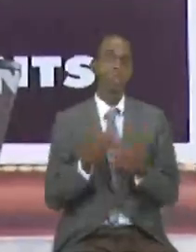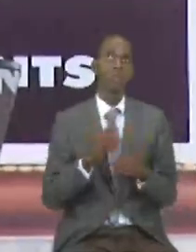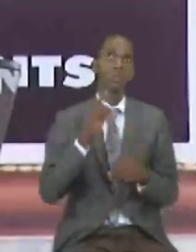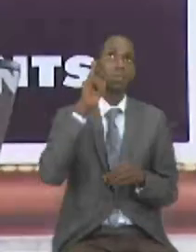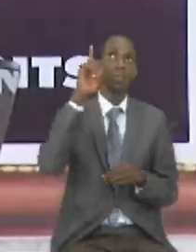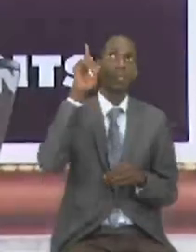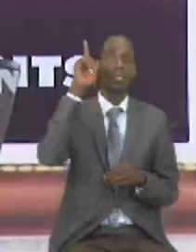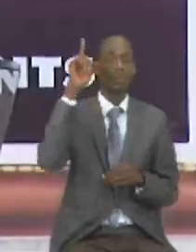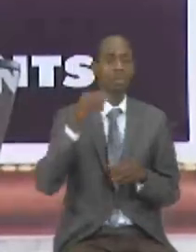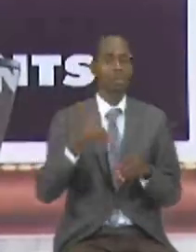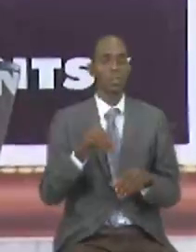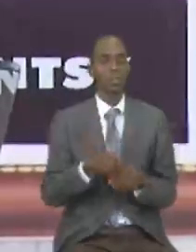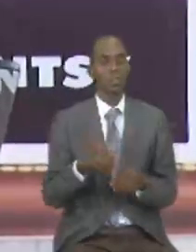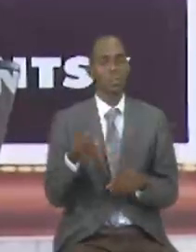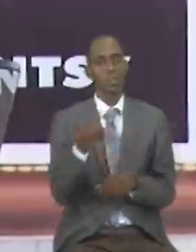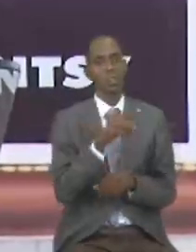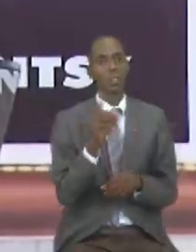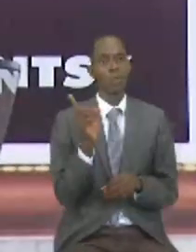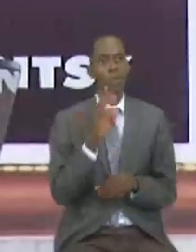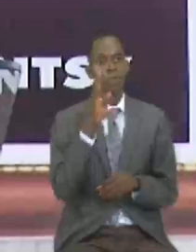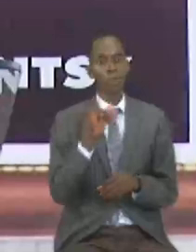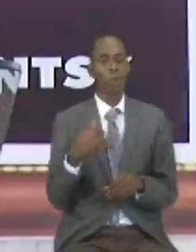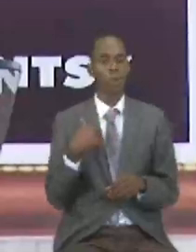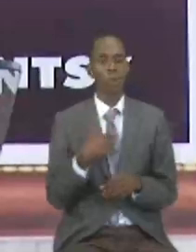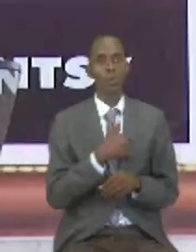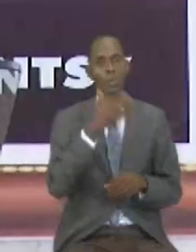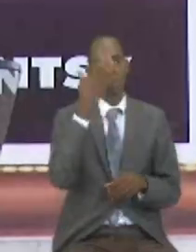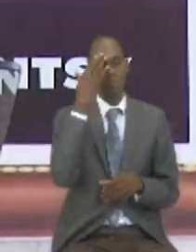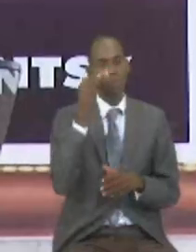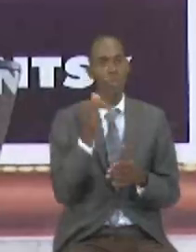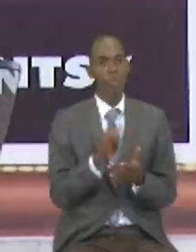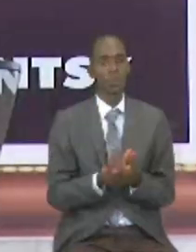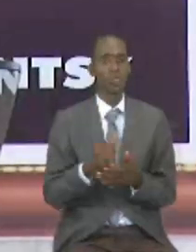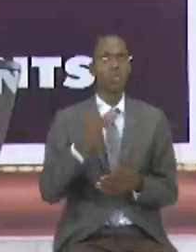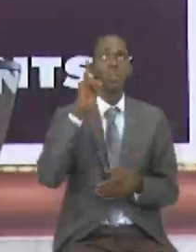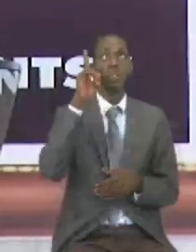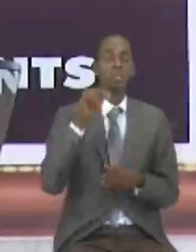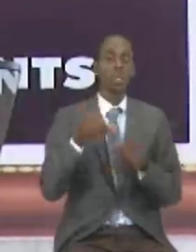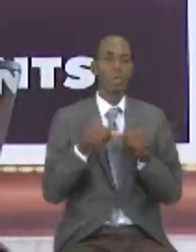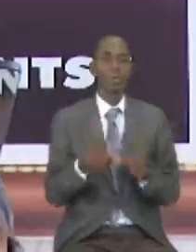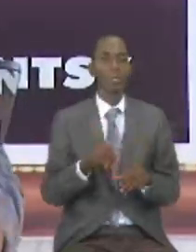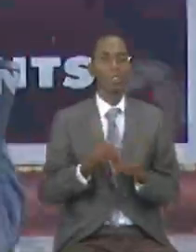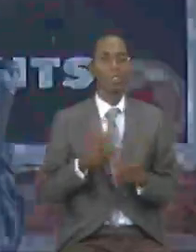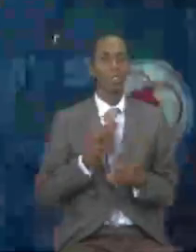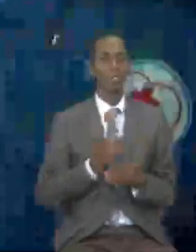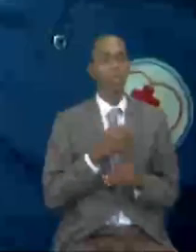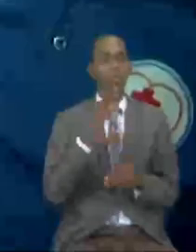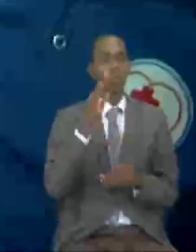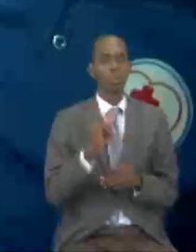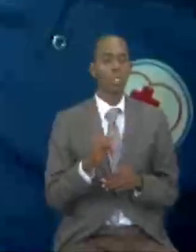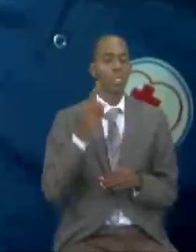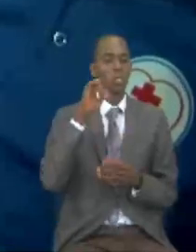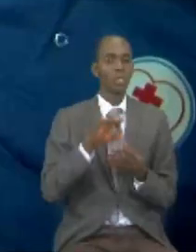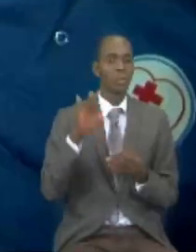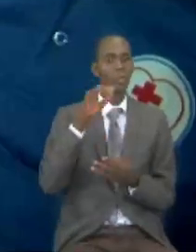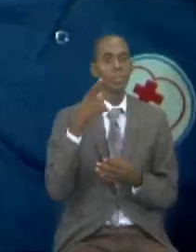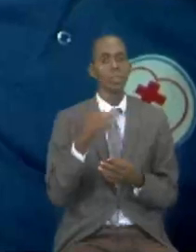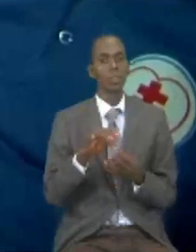Dieu en lui. Et nous connaissons qu'il demeure en nous par l'Esprit qu'il nous a